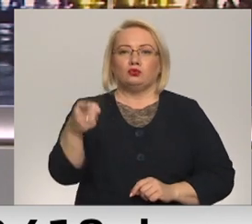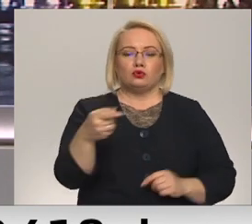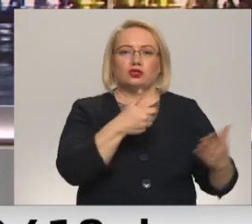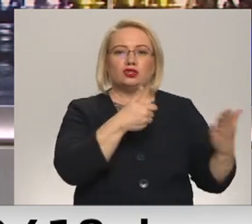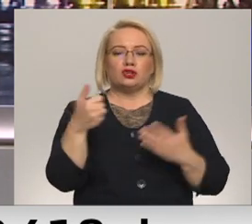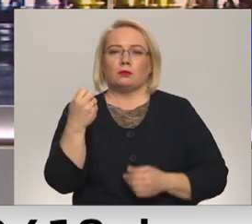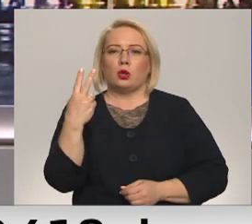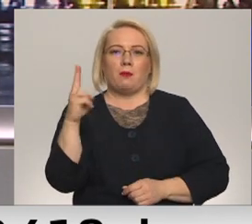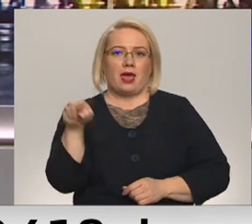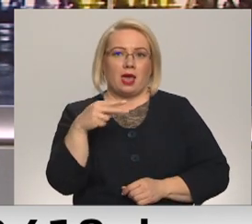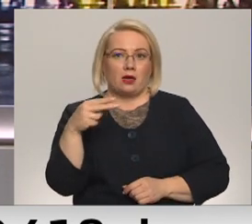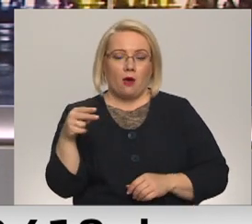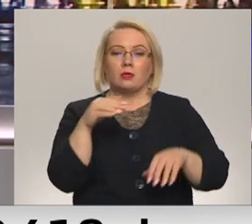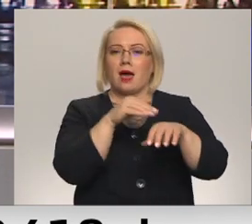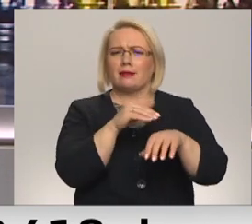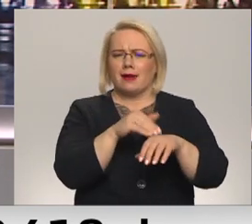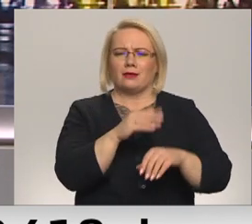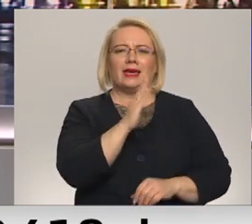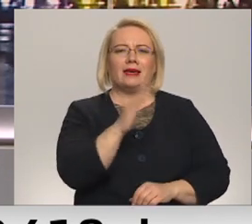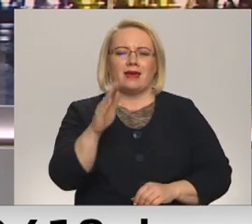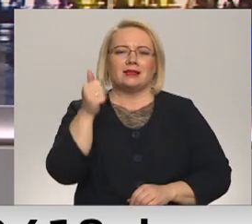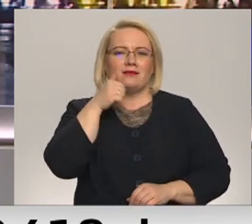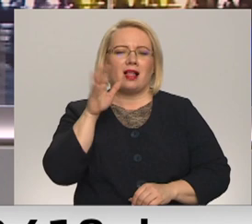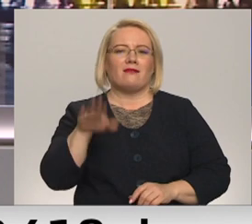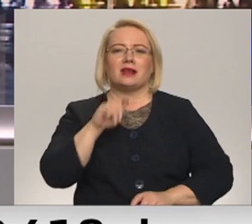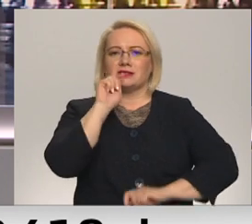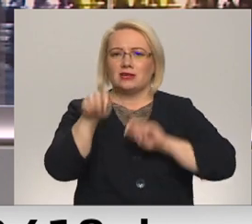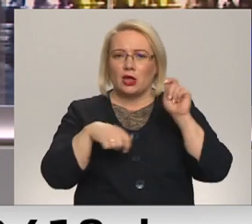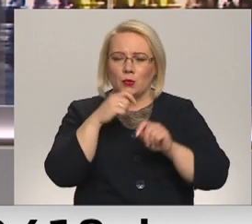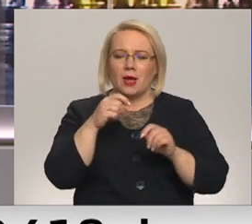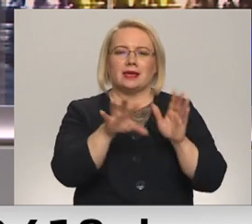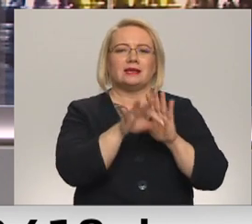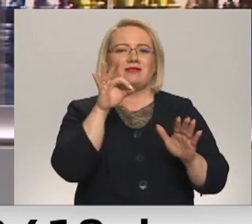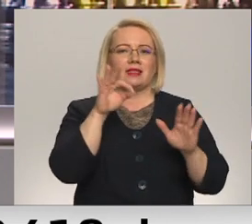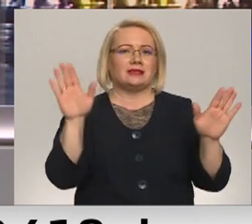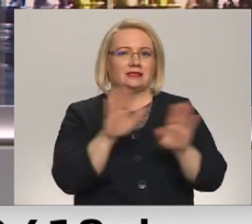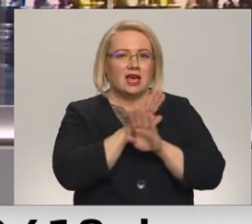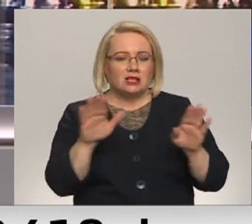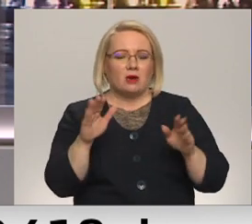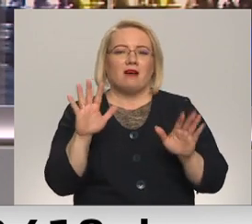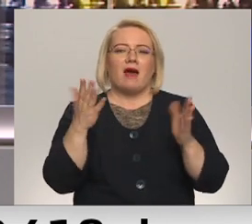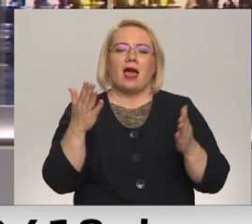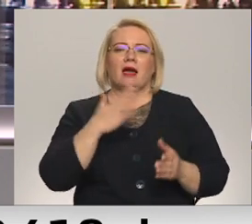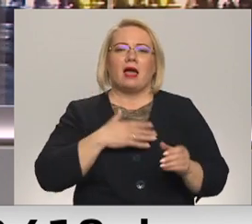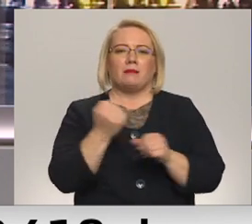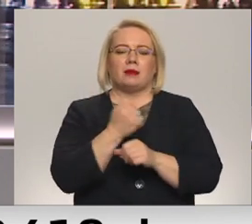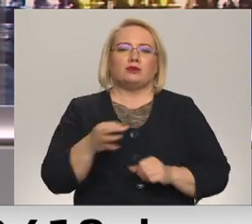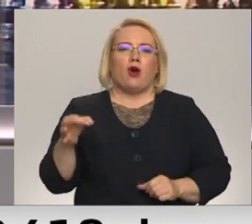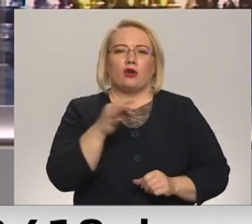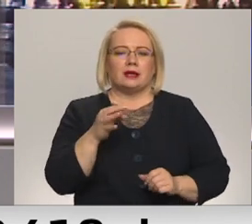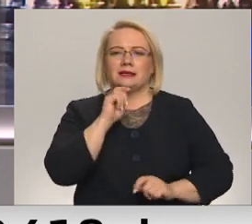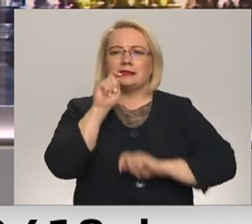133.612 eiro. Un atgādinu, ka joprojām ik viens var ziedot ar dziesmu, doties uz domu laukumu vai labdarības organizācijas ziedot LV mājaslapu